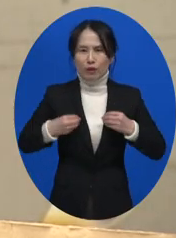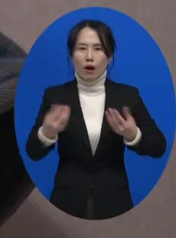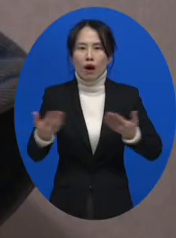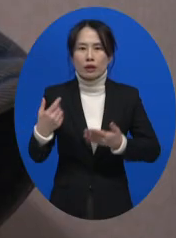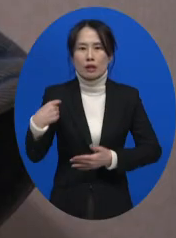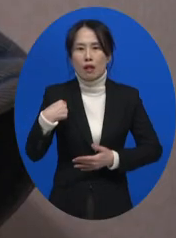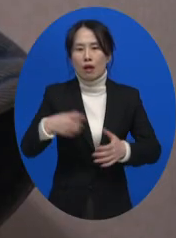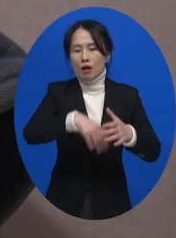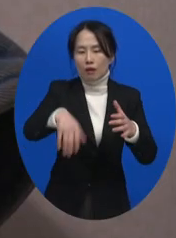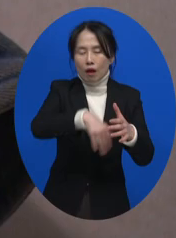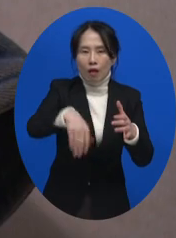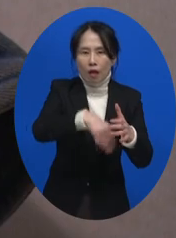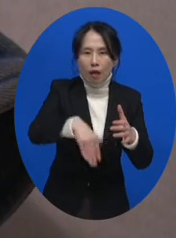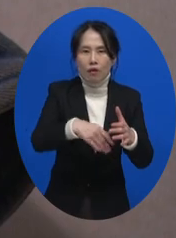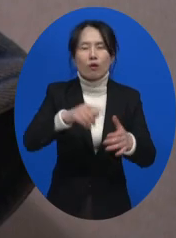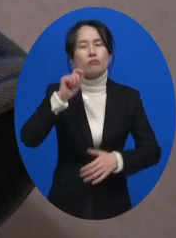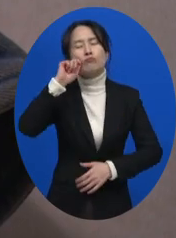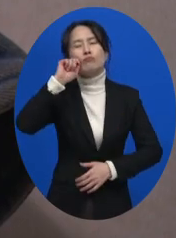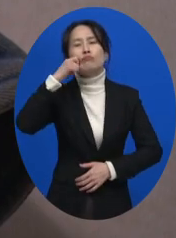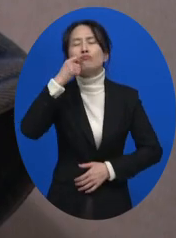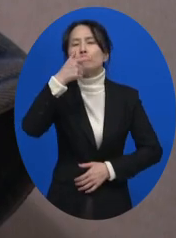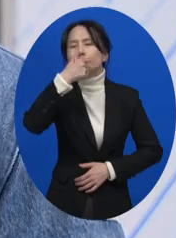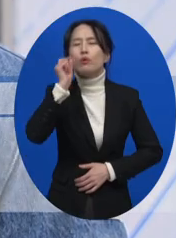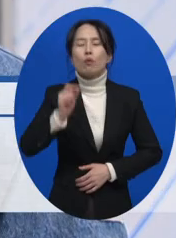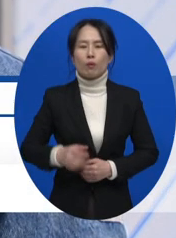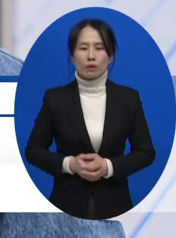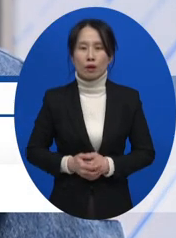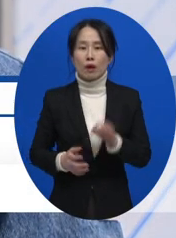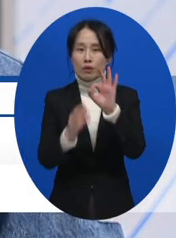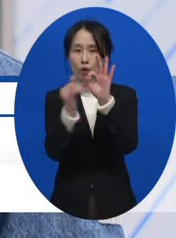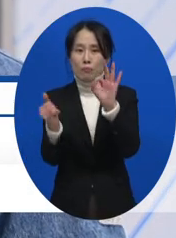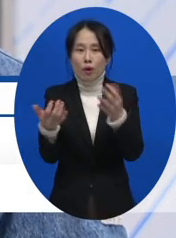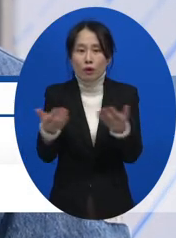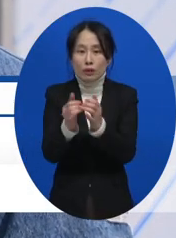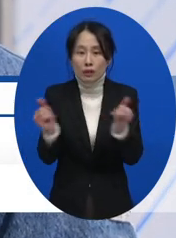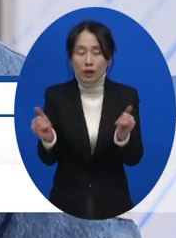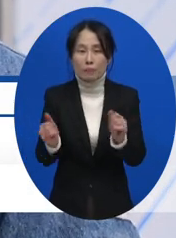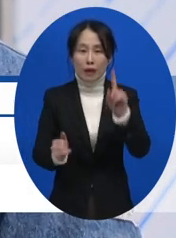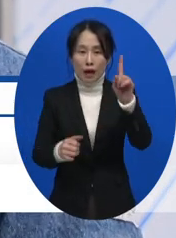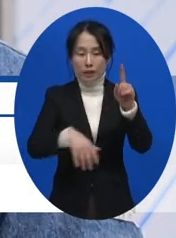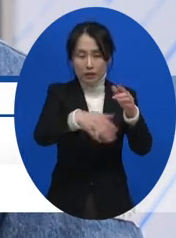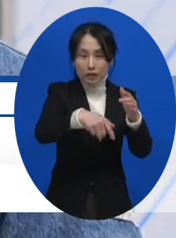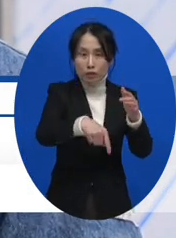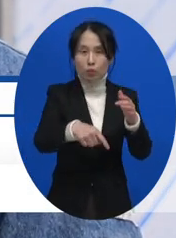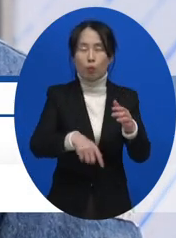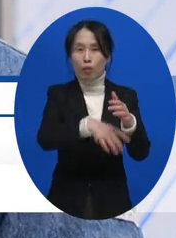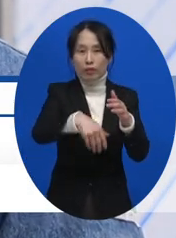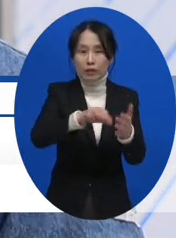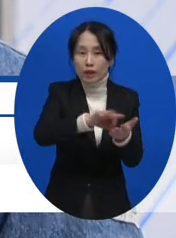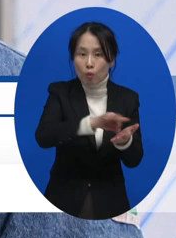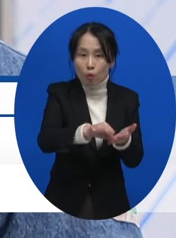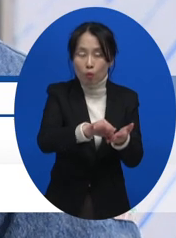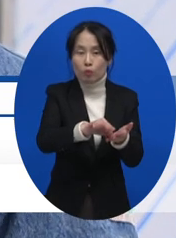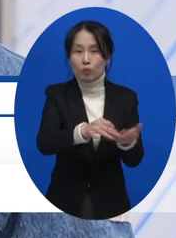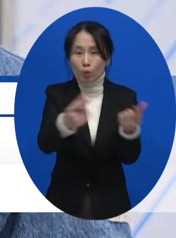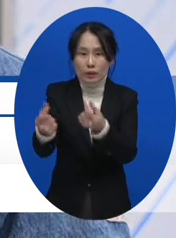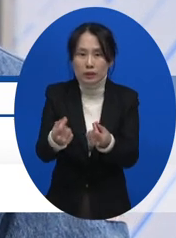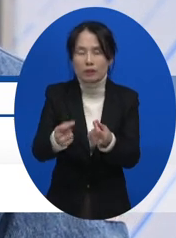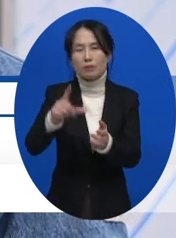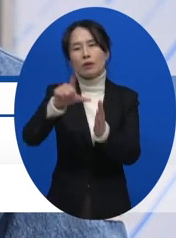잔뜩 낀 작업복을 세탁하기엔 역부족입니다 10명의 직원이 한 세탁기로다가 세탁을 하다보니